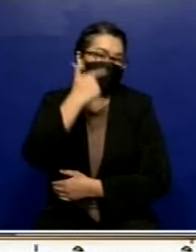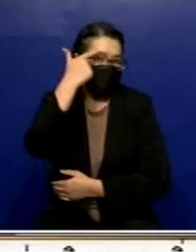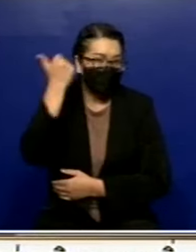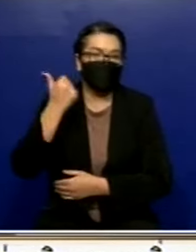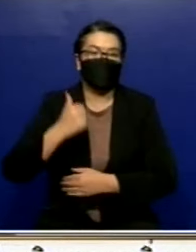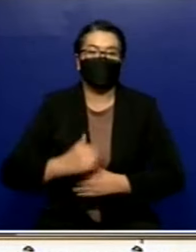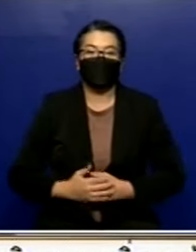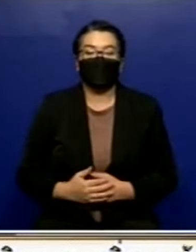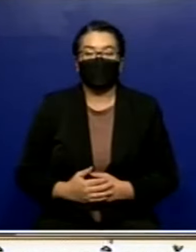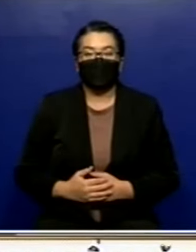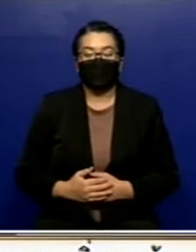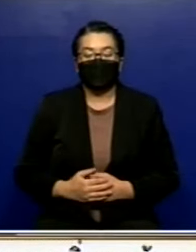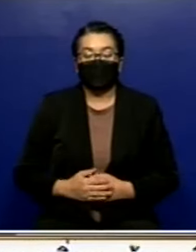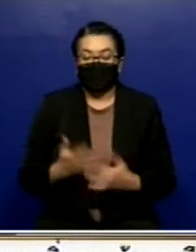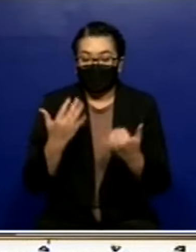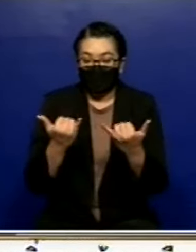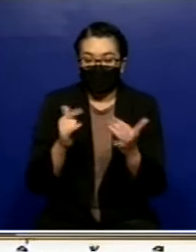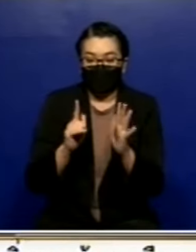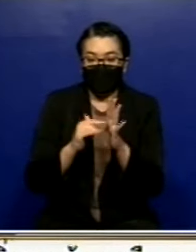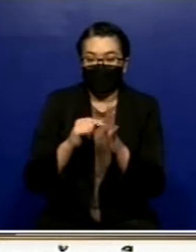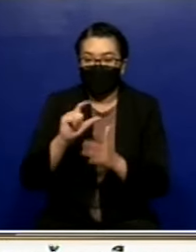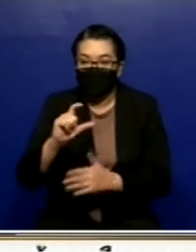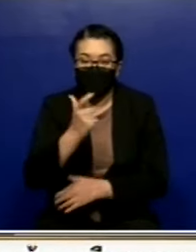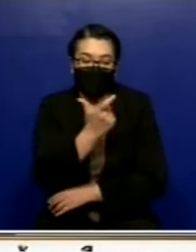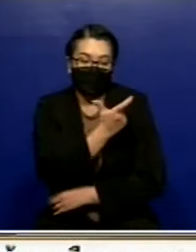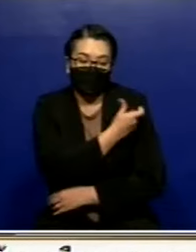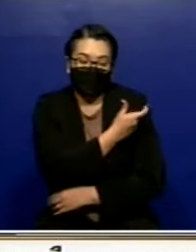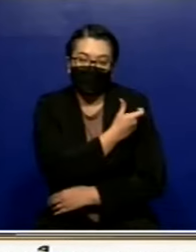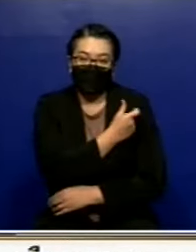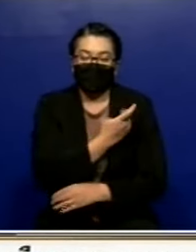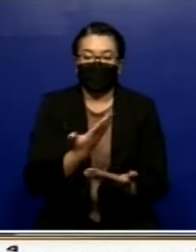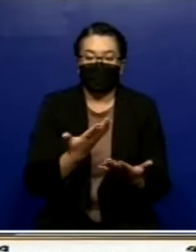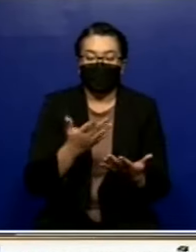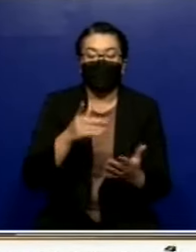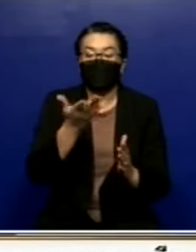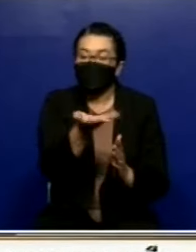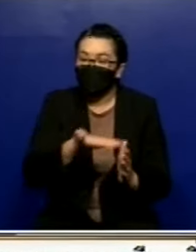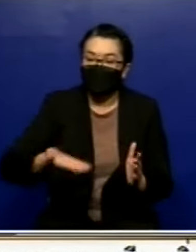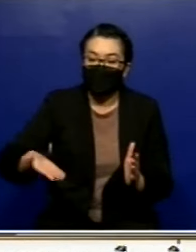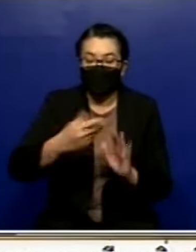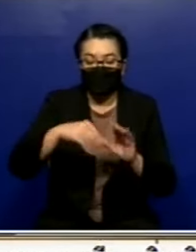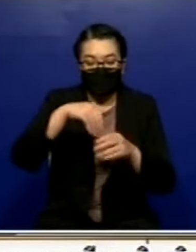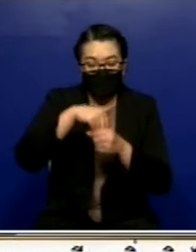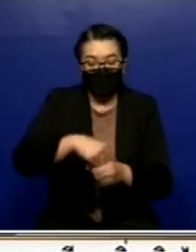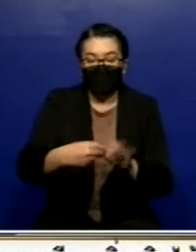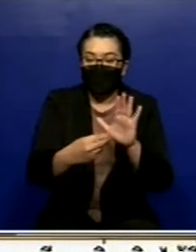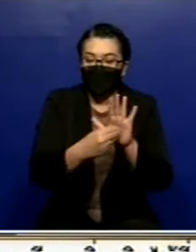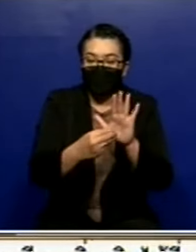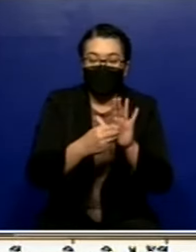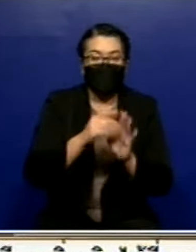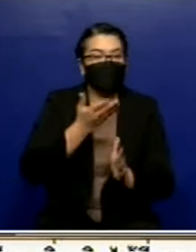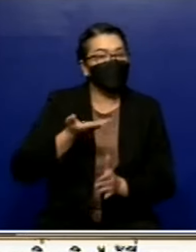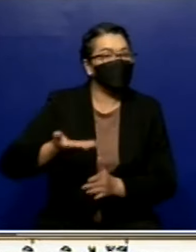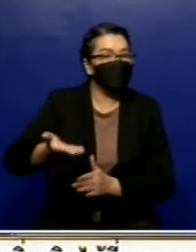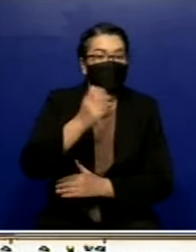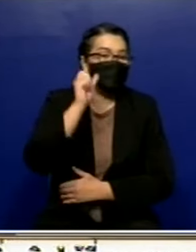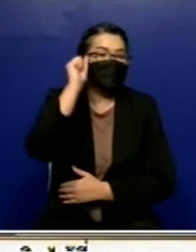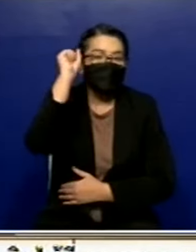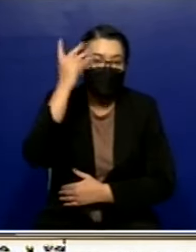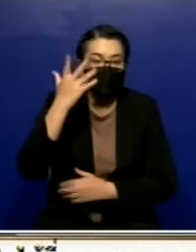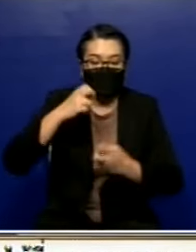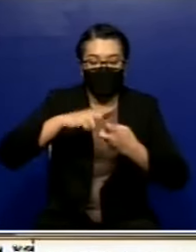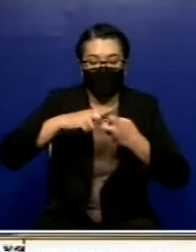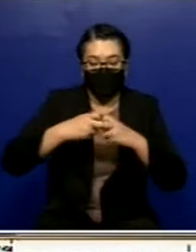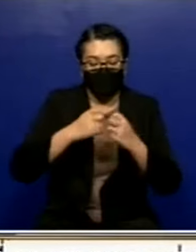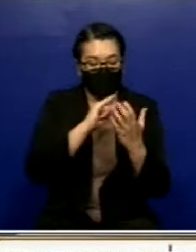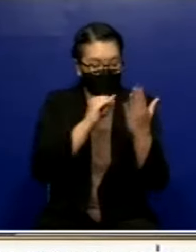ในการฉีดวักซีนแต่ละครั้งท่านอยู่ที่กงเทพไม่เข้าใจปัญหาหอกครับวาคนต่างจัหวม